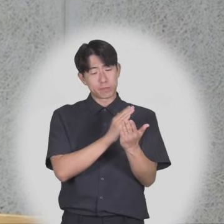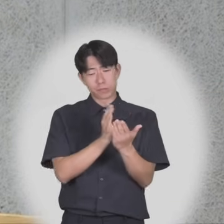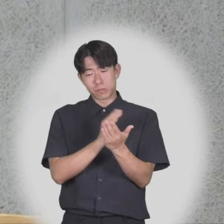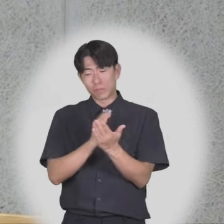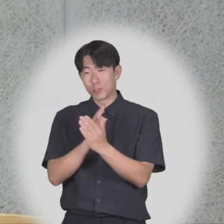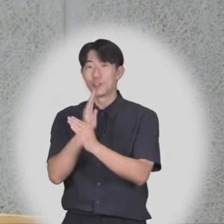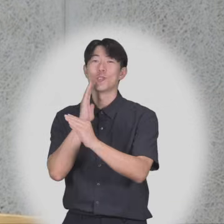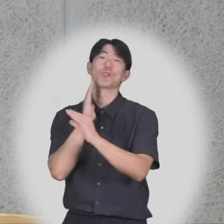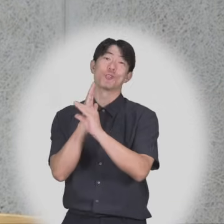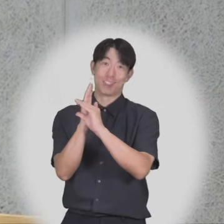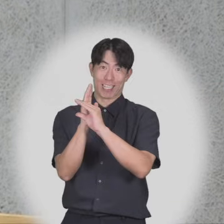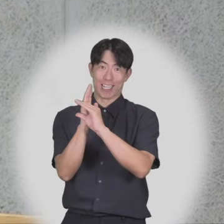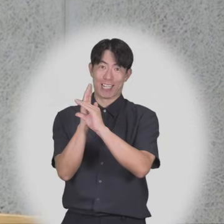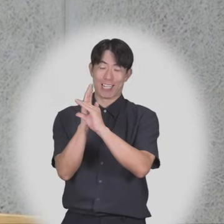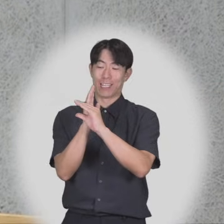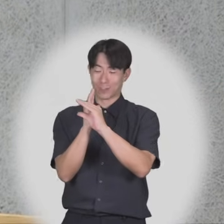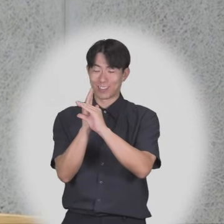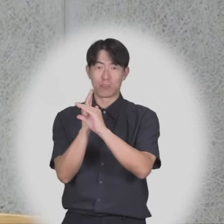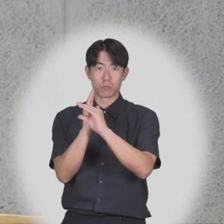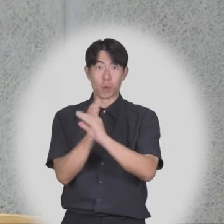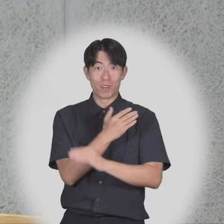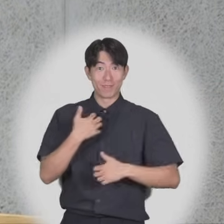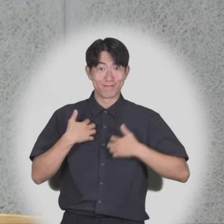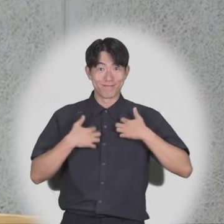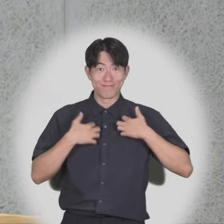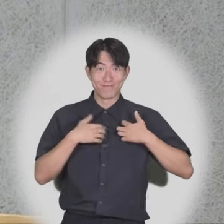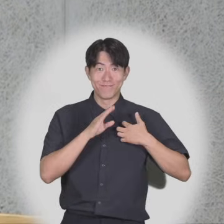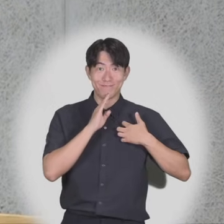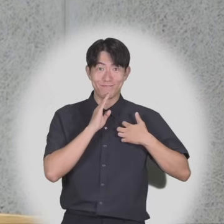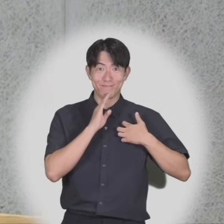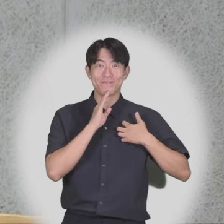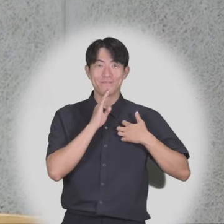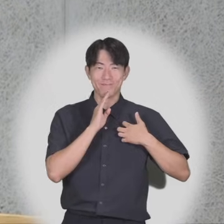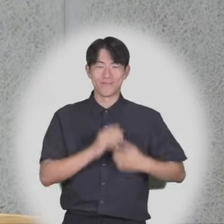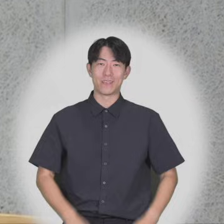지나가고 있습니다. 여러분 재미있으셨어요?